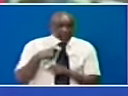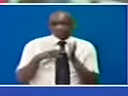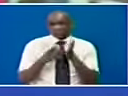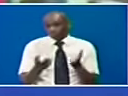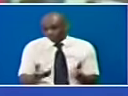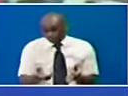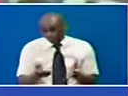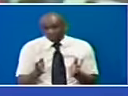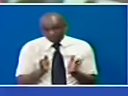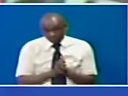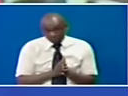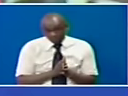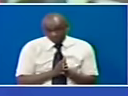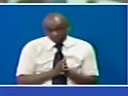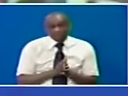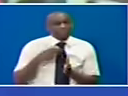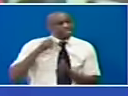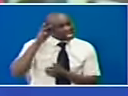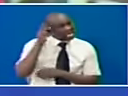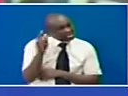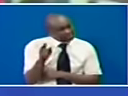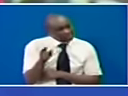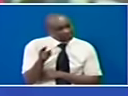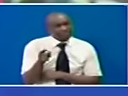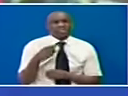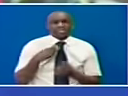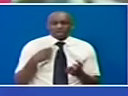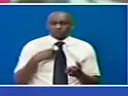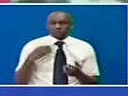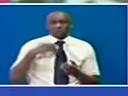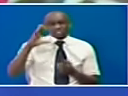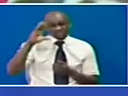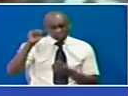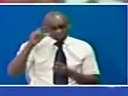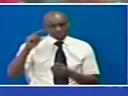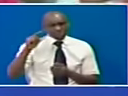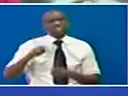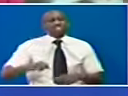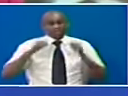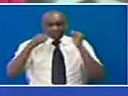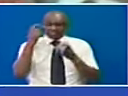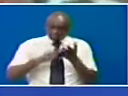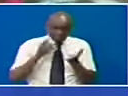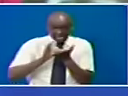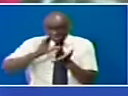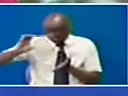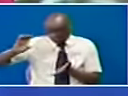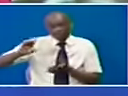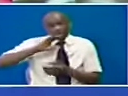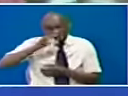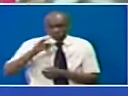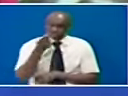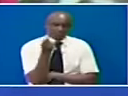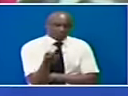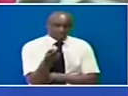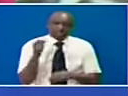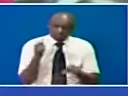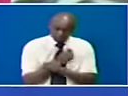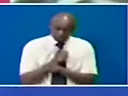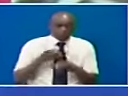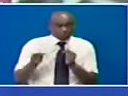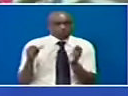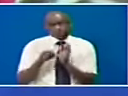katika kaunti, kwa sababu nilimsikia pale mwenyekiti wa baraza la magavana akisema kwamba pesa ambazo zinatengewa kaunti ni kidogo, hazitoshelezi